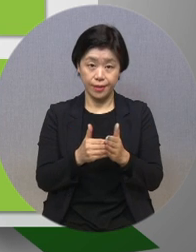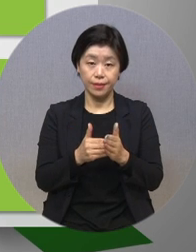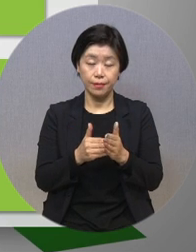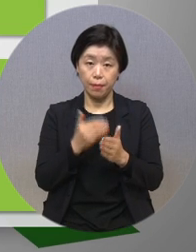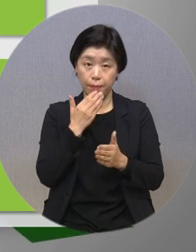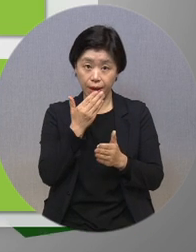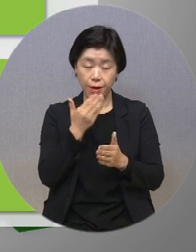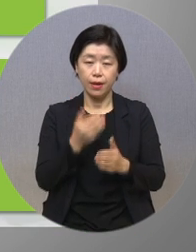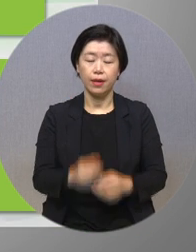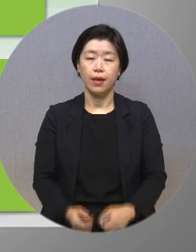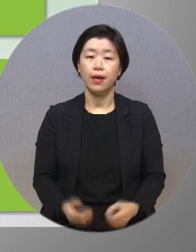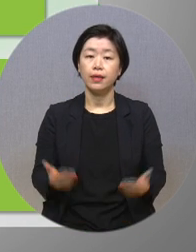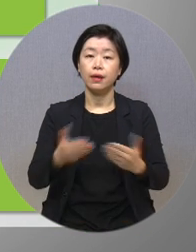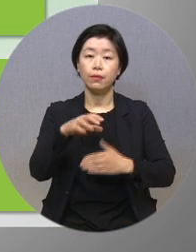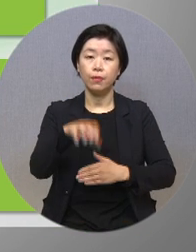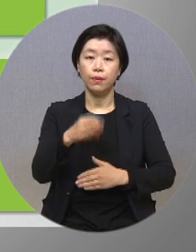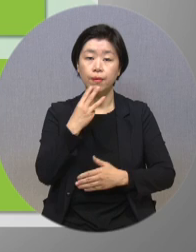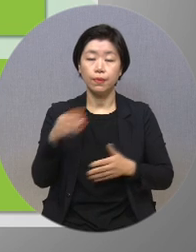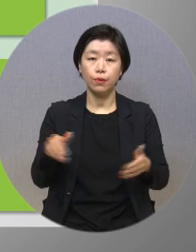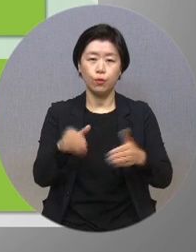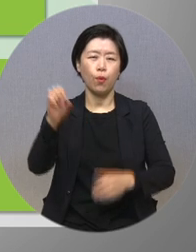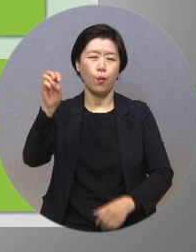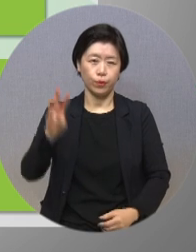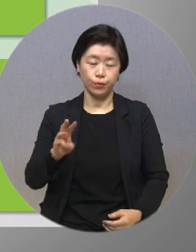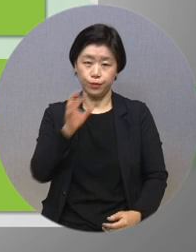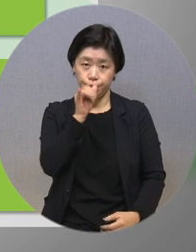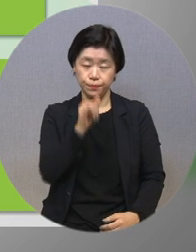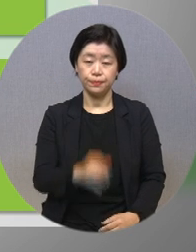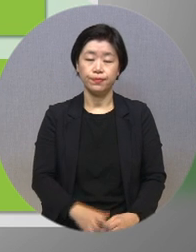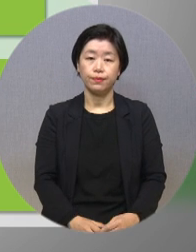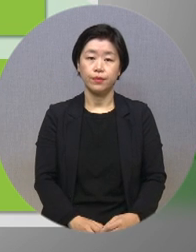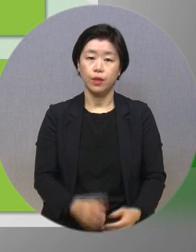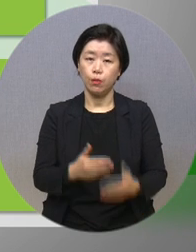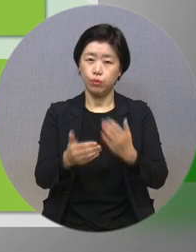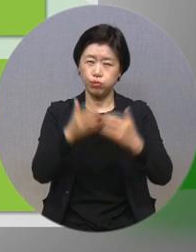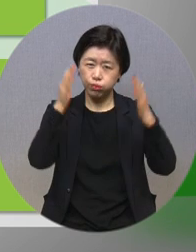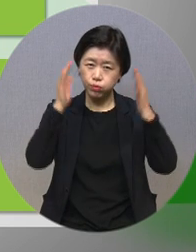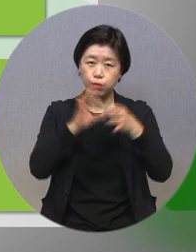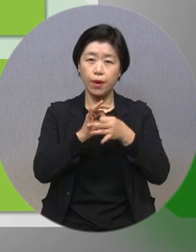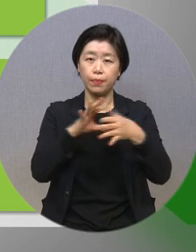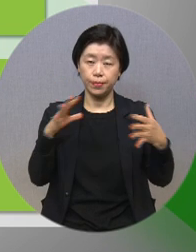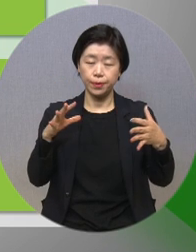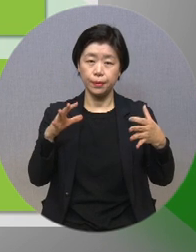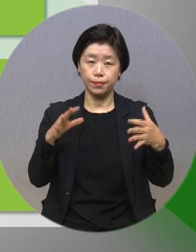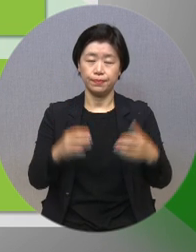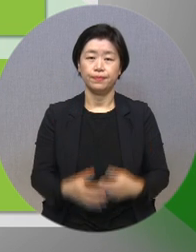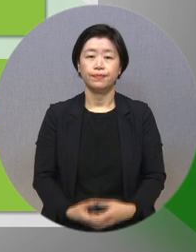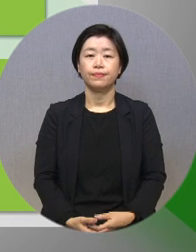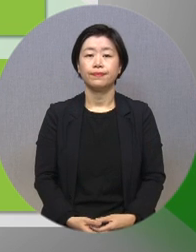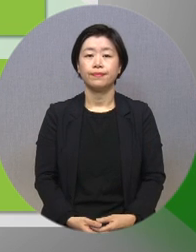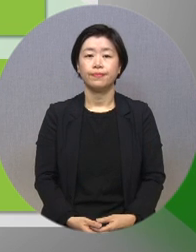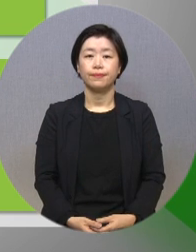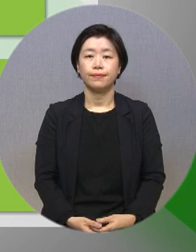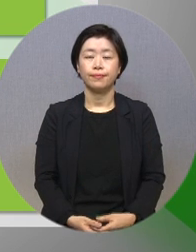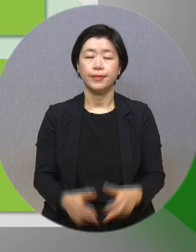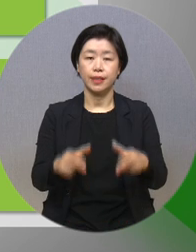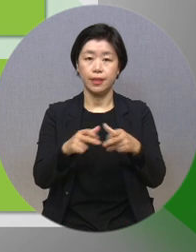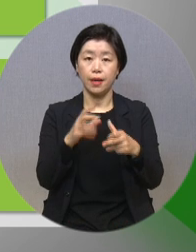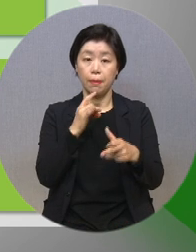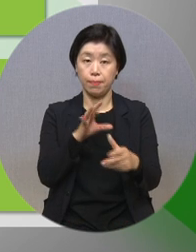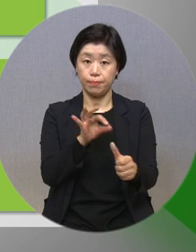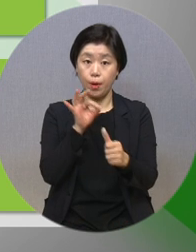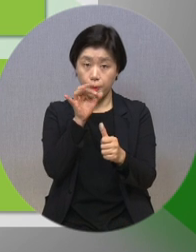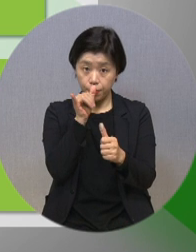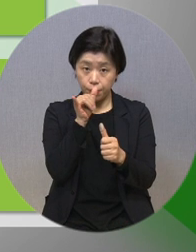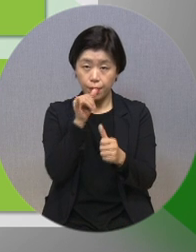15일까지며 근무지는 경기 광주시입니다. 경력과 학력은 무관하며 상용직을 채용합니다. 장애인만